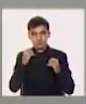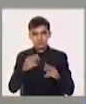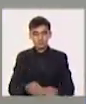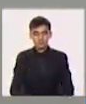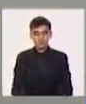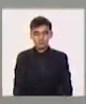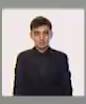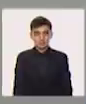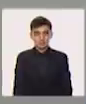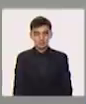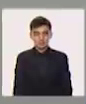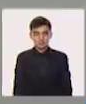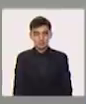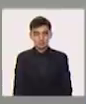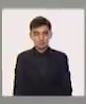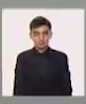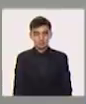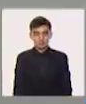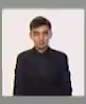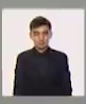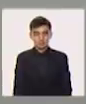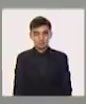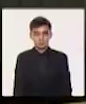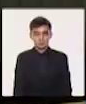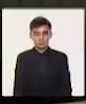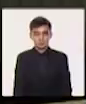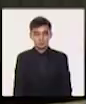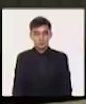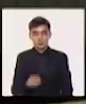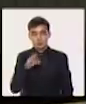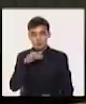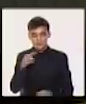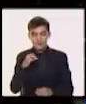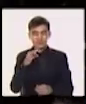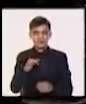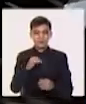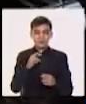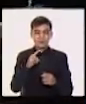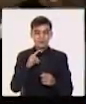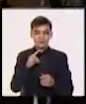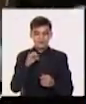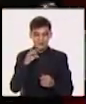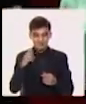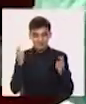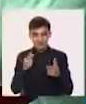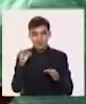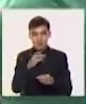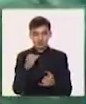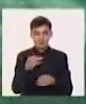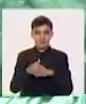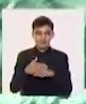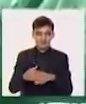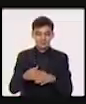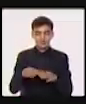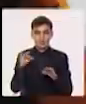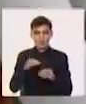ақшаны ұстауға, кредиттің ақшасын өтеу үшін ұстауға құқықтарыңыз жоқ. Ковидпен карантин қысқан елді енді несиенің қақпанынан қалай